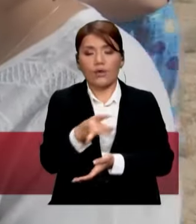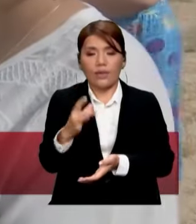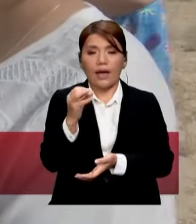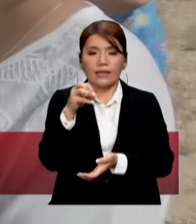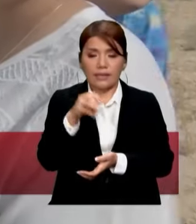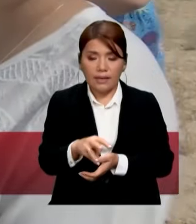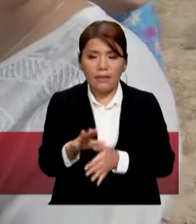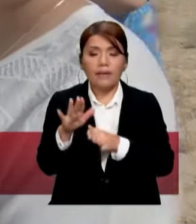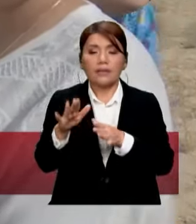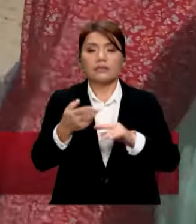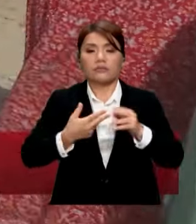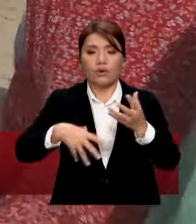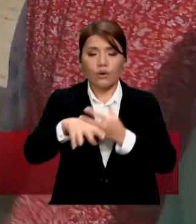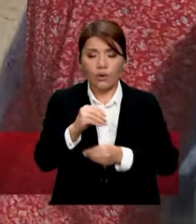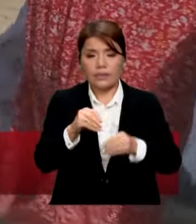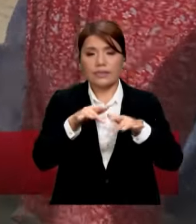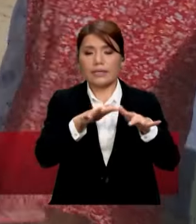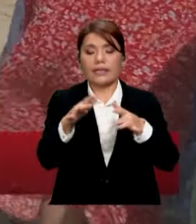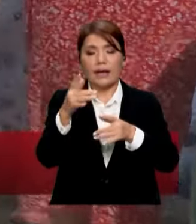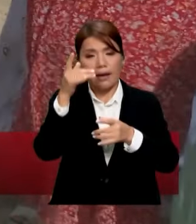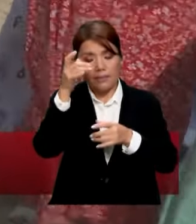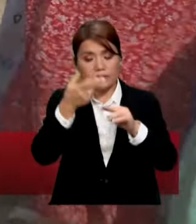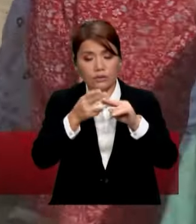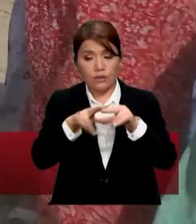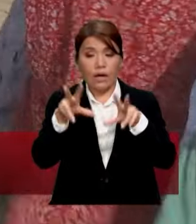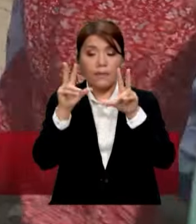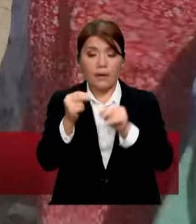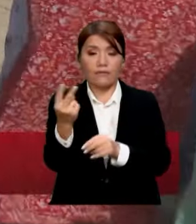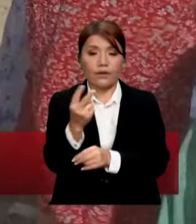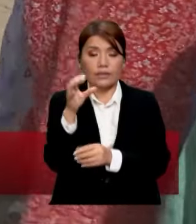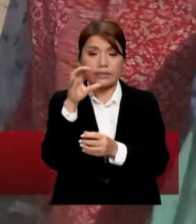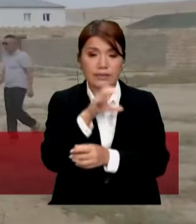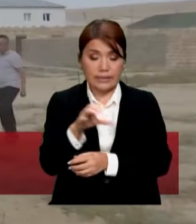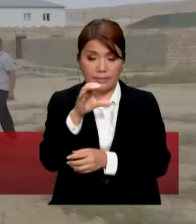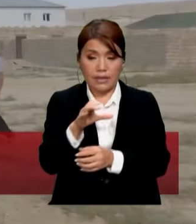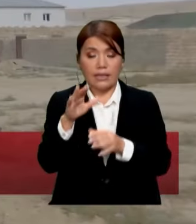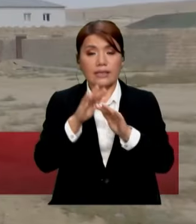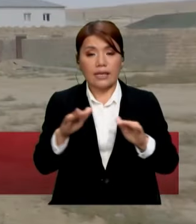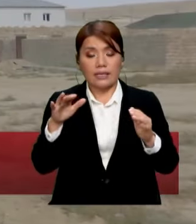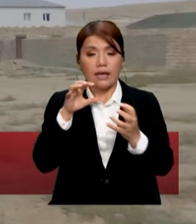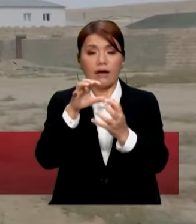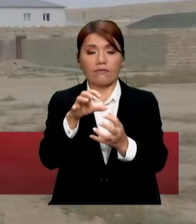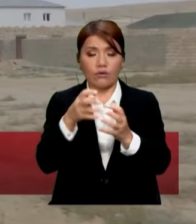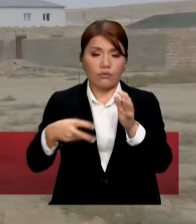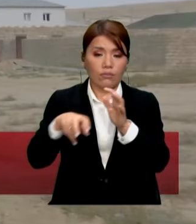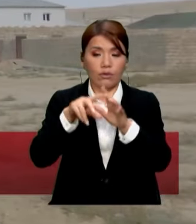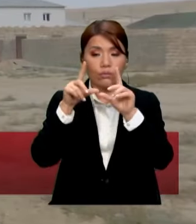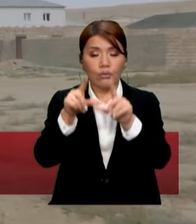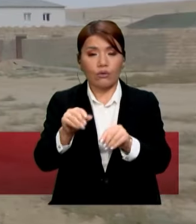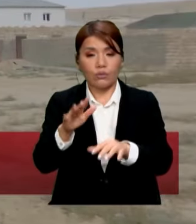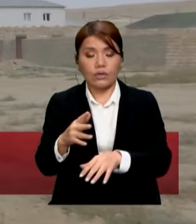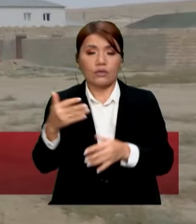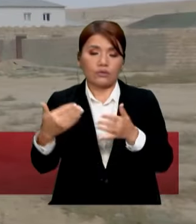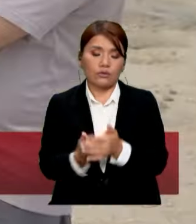акиматов и представители райотдела образования. Обещали, 2 сентября дети поедут в школу на автобусе. Но по факту